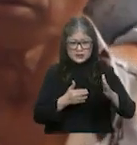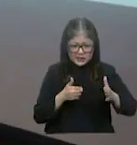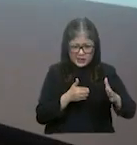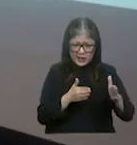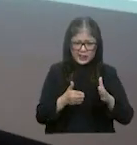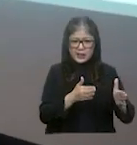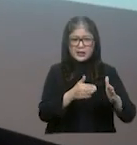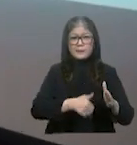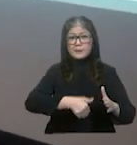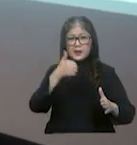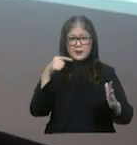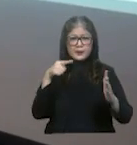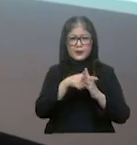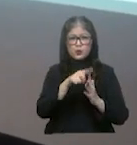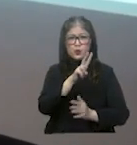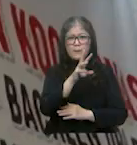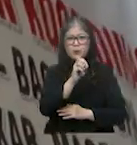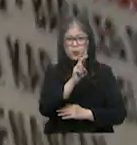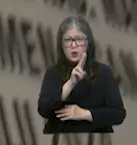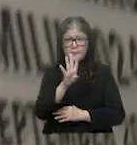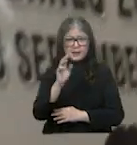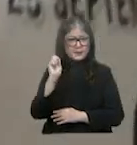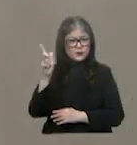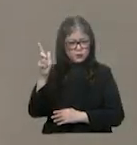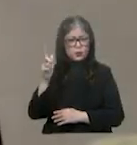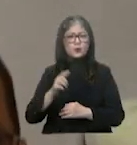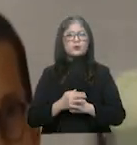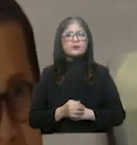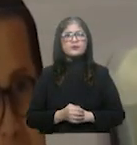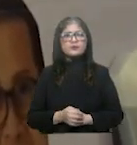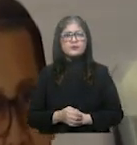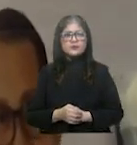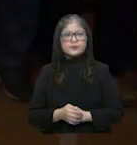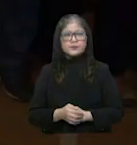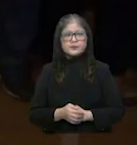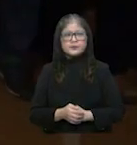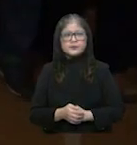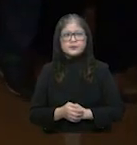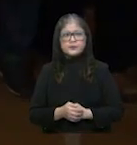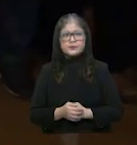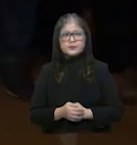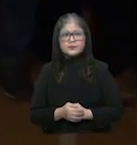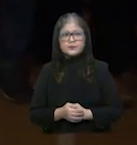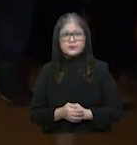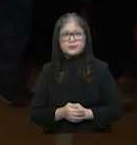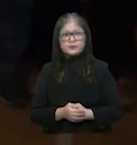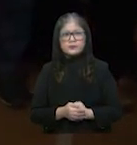memenangkan pemilu tahun 2024 mendatang. Dari Magelang, Jawa Tengah, Puji Hartono, iNews melaporkan.